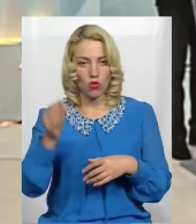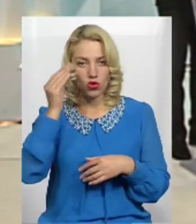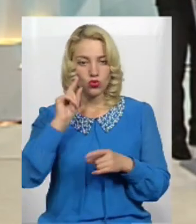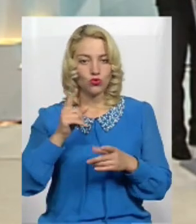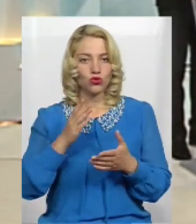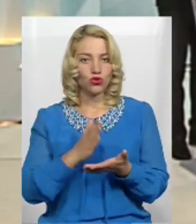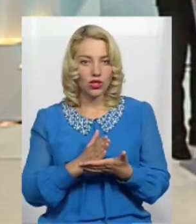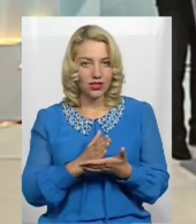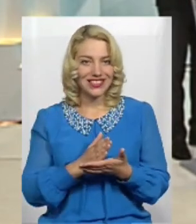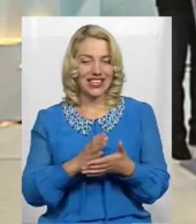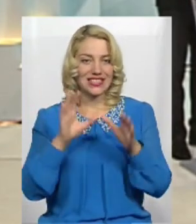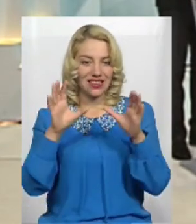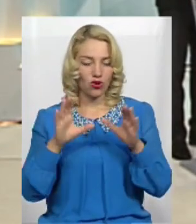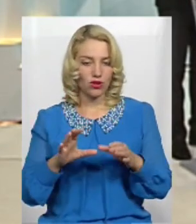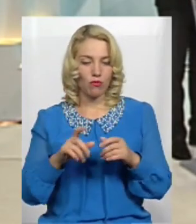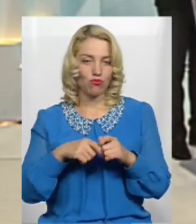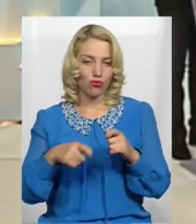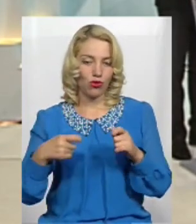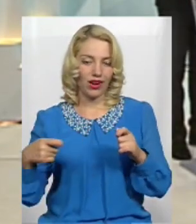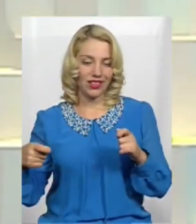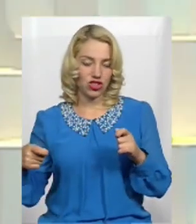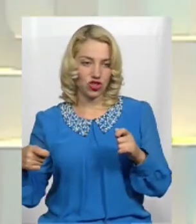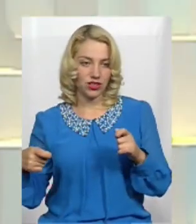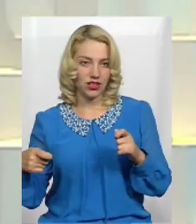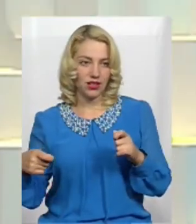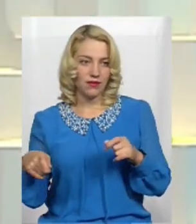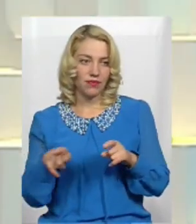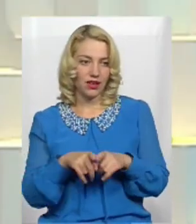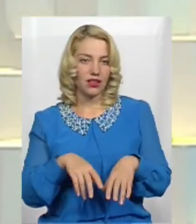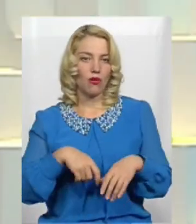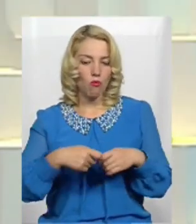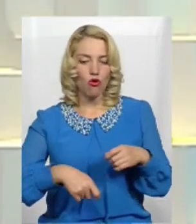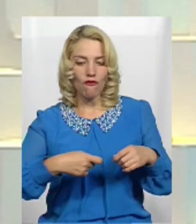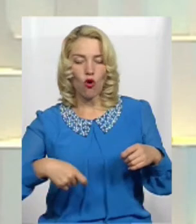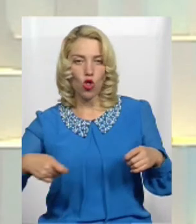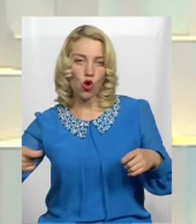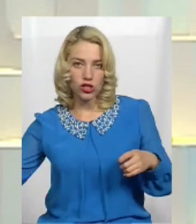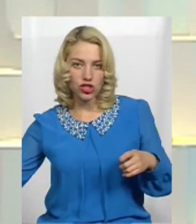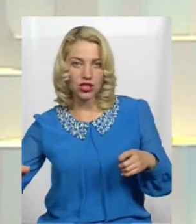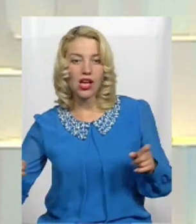є певні законодавчі, бюрократичні такі проволочки, що